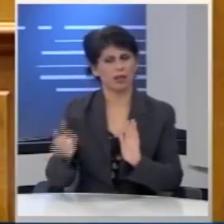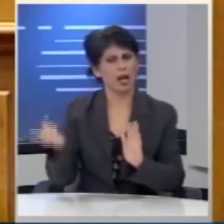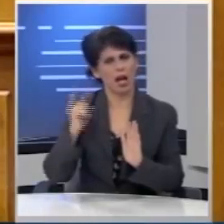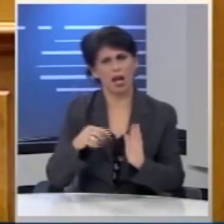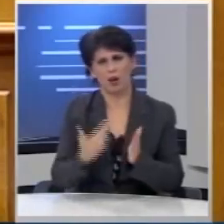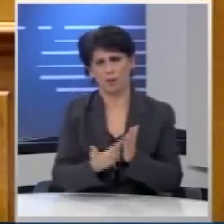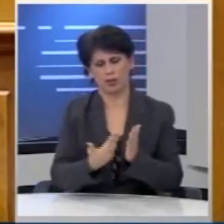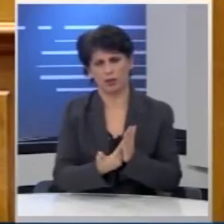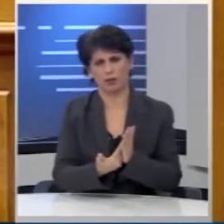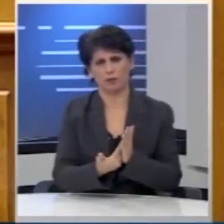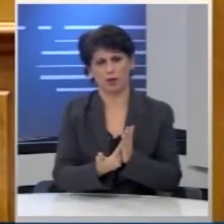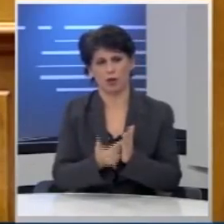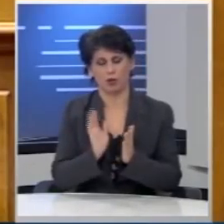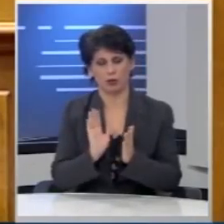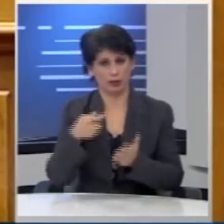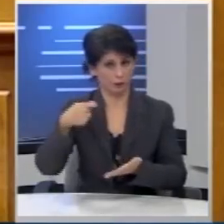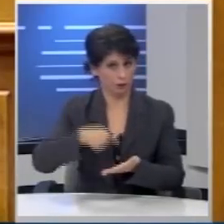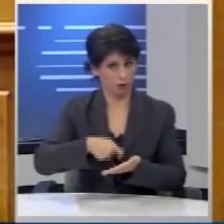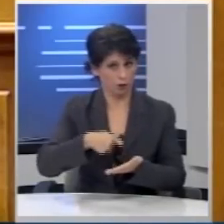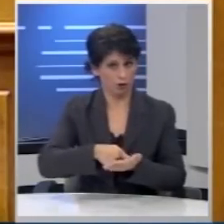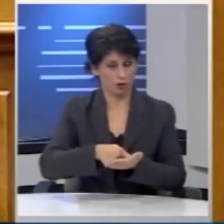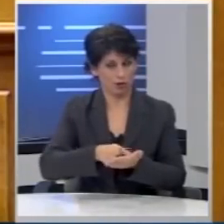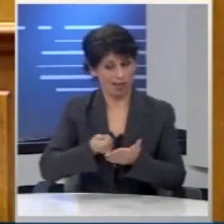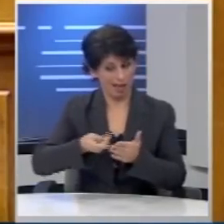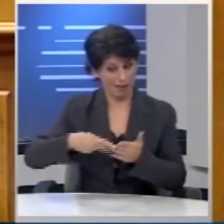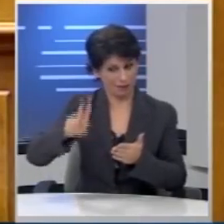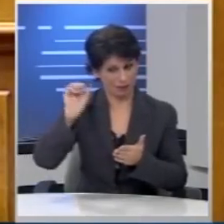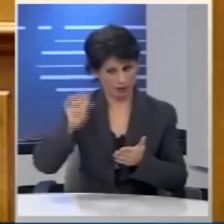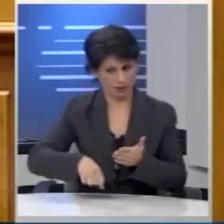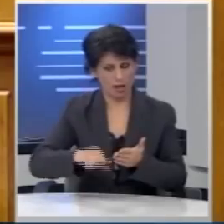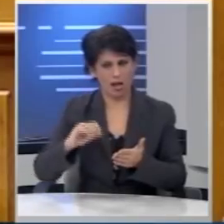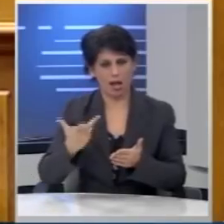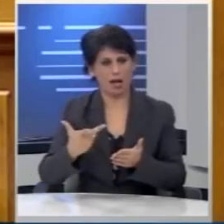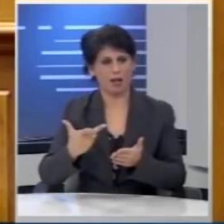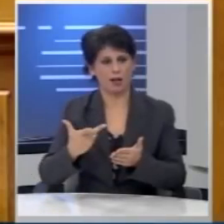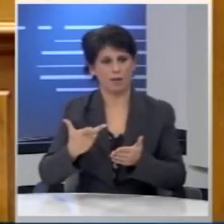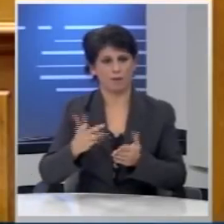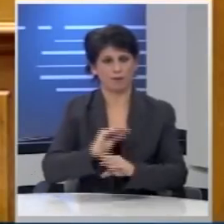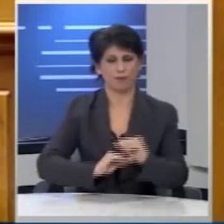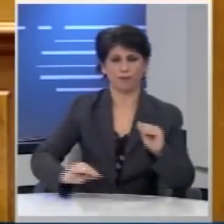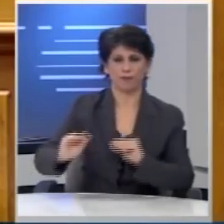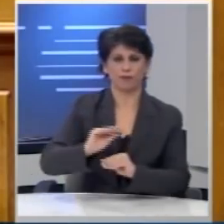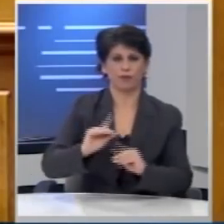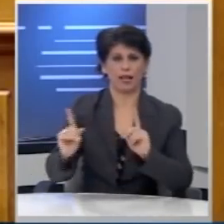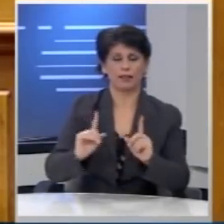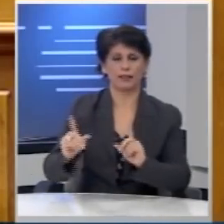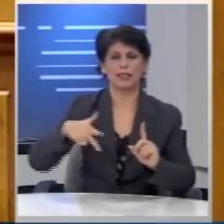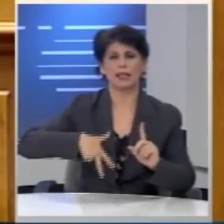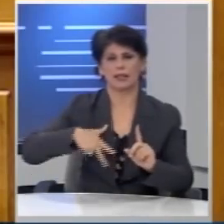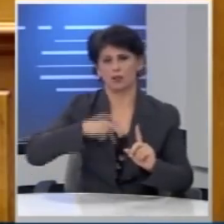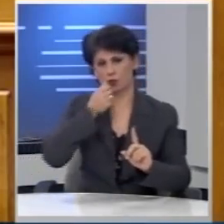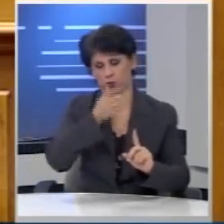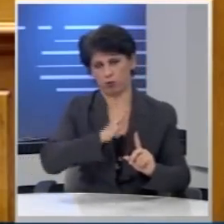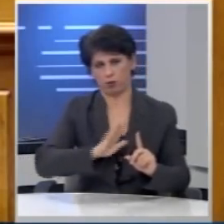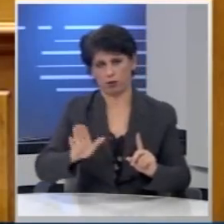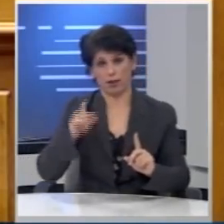άλλο επιχείρημα, πως η φορολογία μεν αυξάνεται, αλλά πως αναπροσαρμόζονται αντίστοιχα οι κρατικές